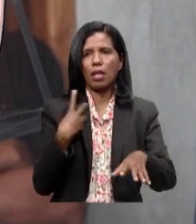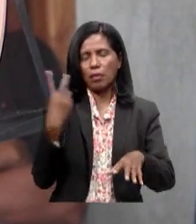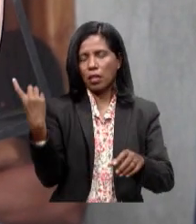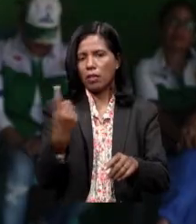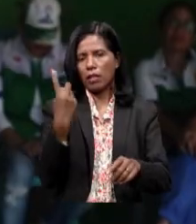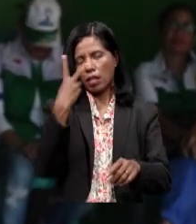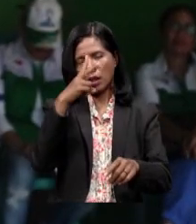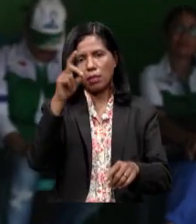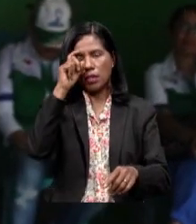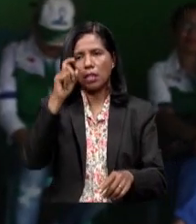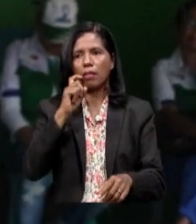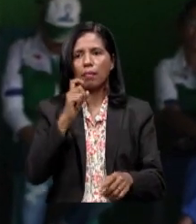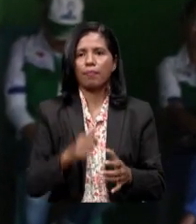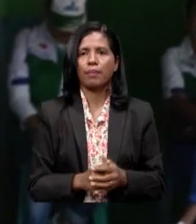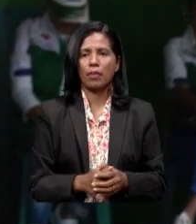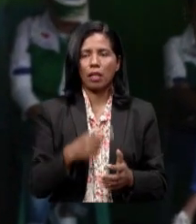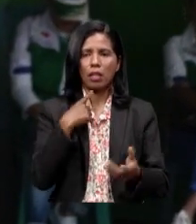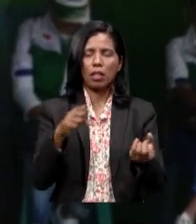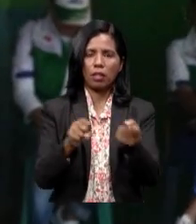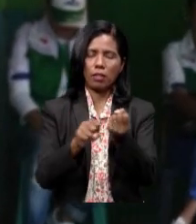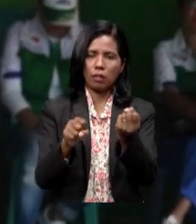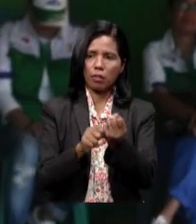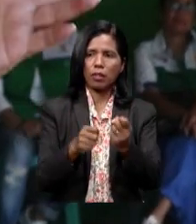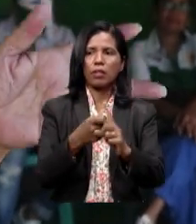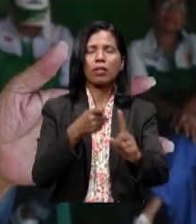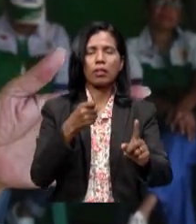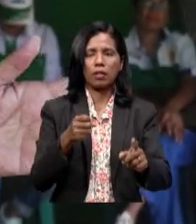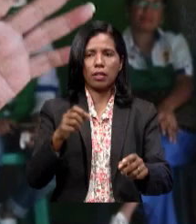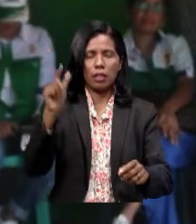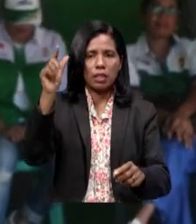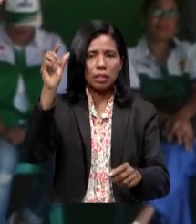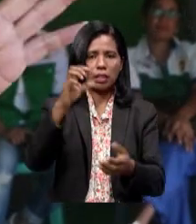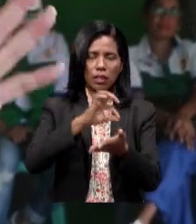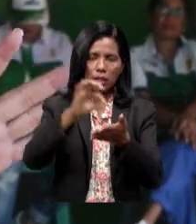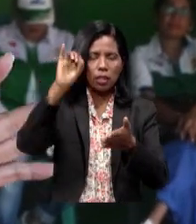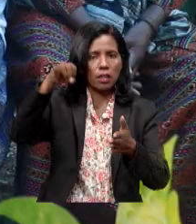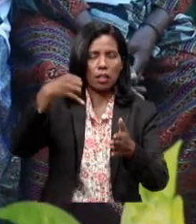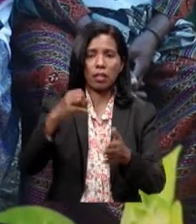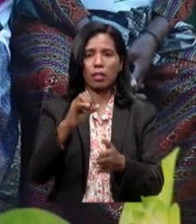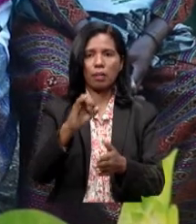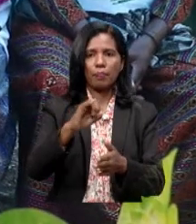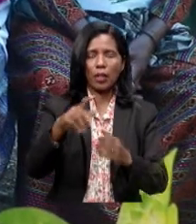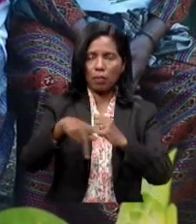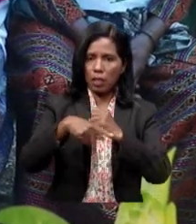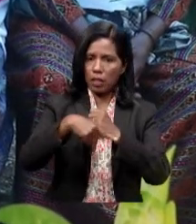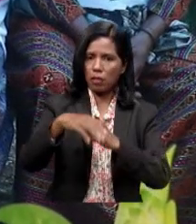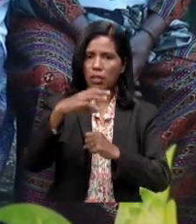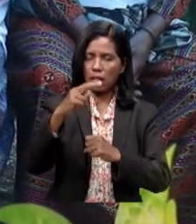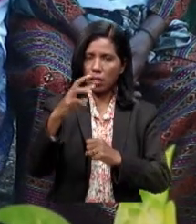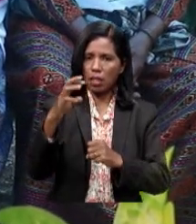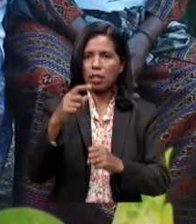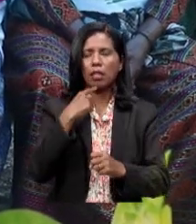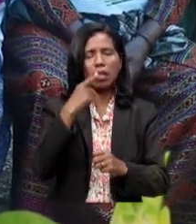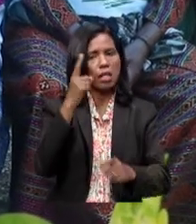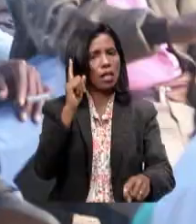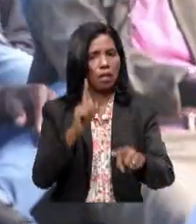gusmo. Hatam ba suporta husi apoiante sira, sekretario geral partido SNRT Francisco Calbarilai, husu atula